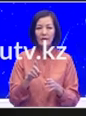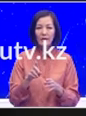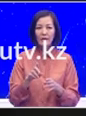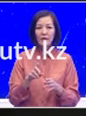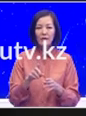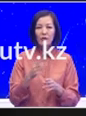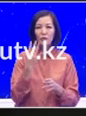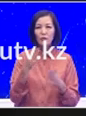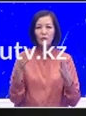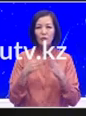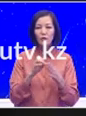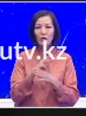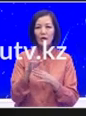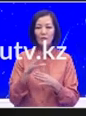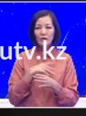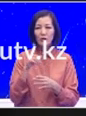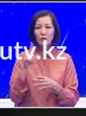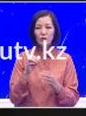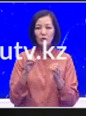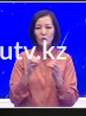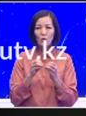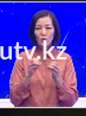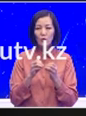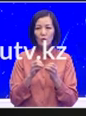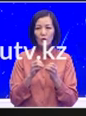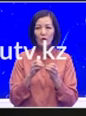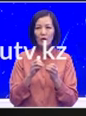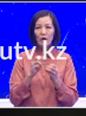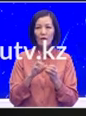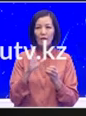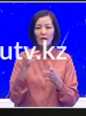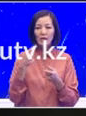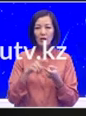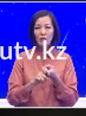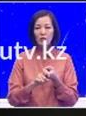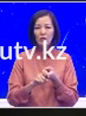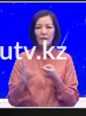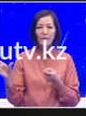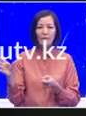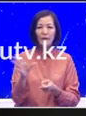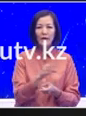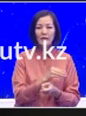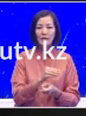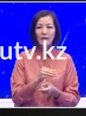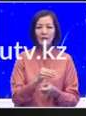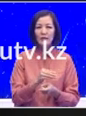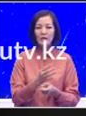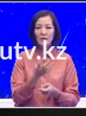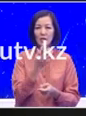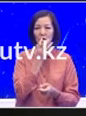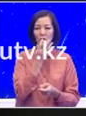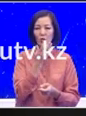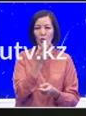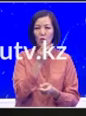Жерде 4 үйді қамтиды. 110 абонент қосылған. Қазандықтардың барлығы жылу